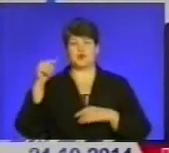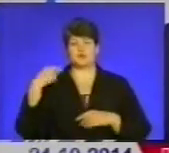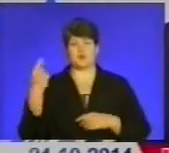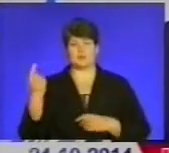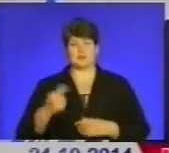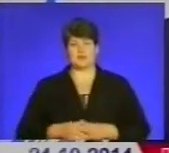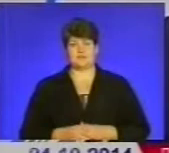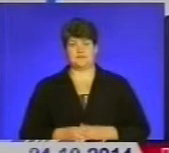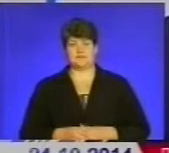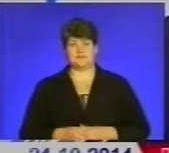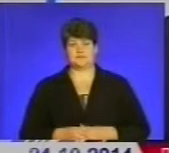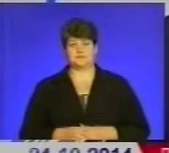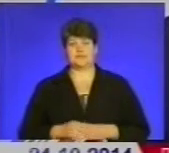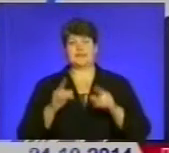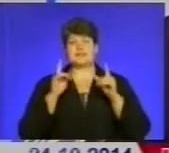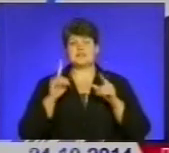областей. Лише